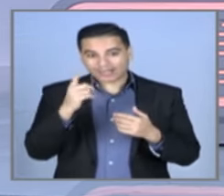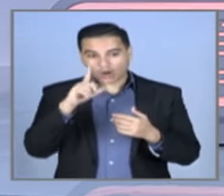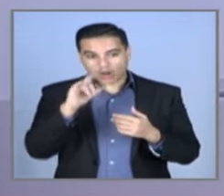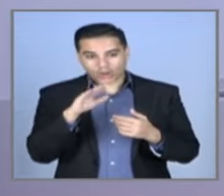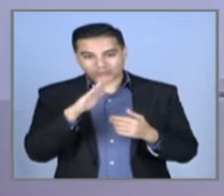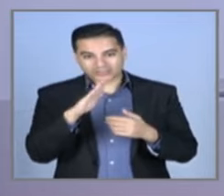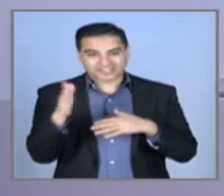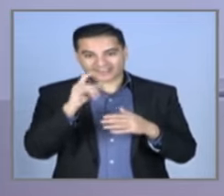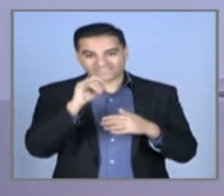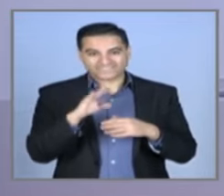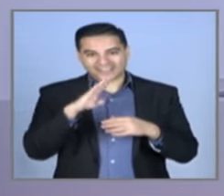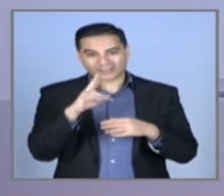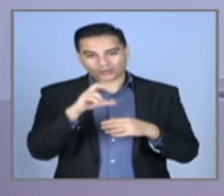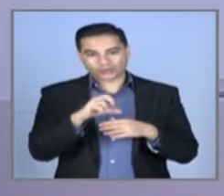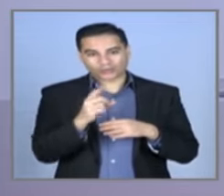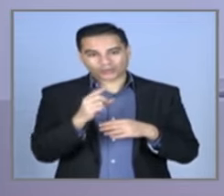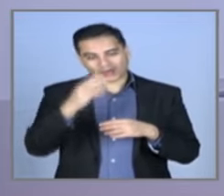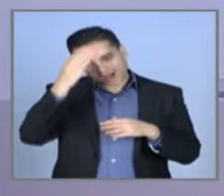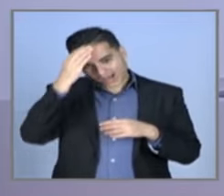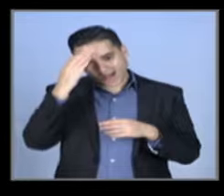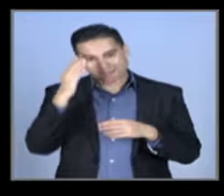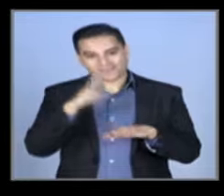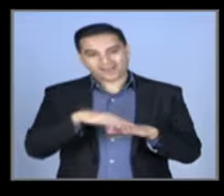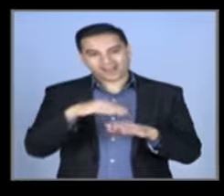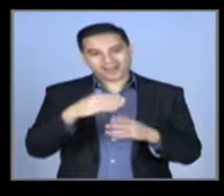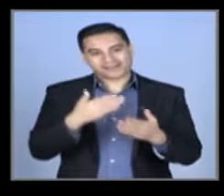الموسم اللي فات، هالاند العبقرة.